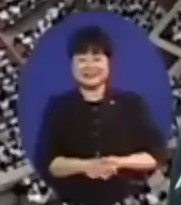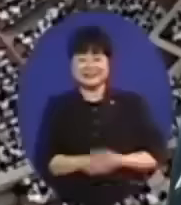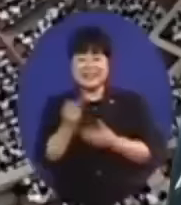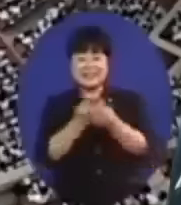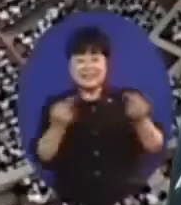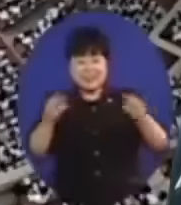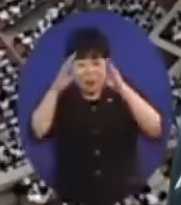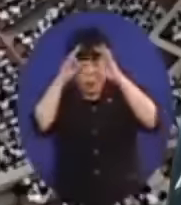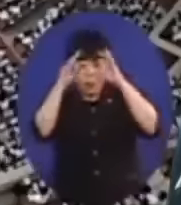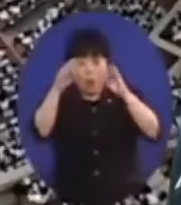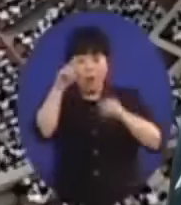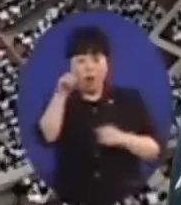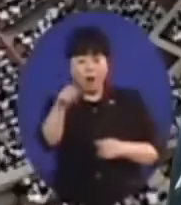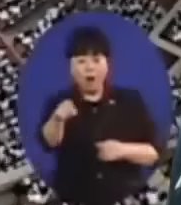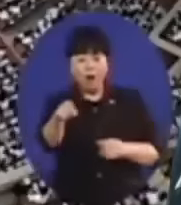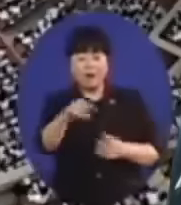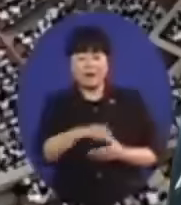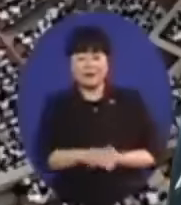산은 눈에 보이는 것이요